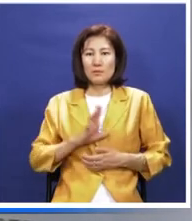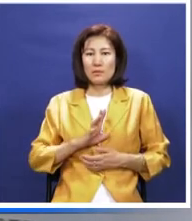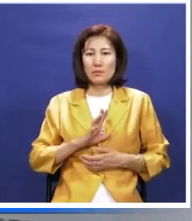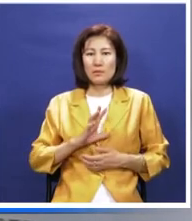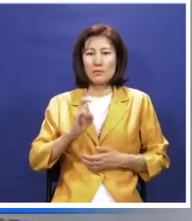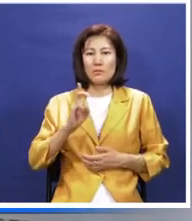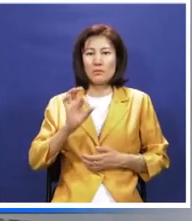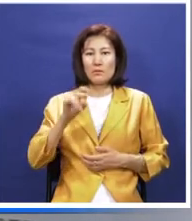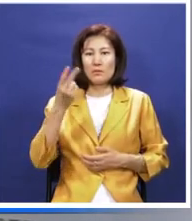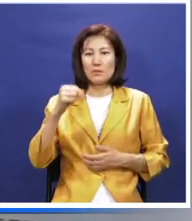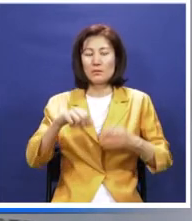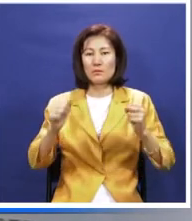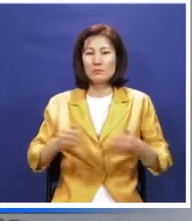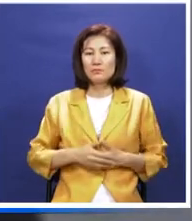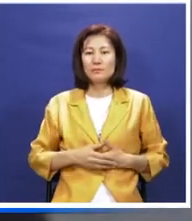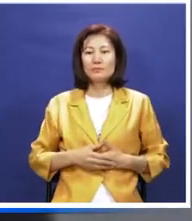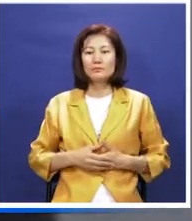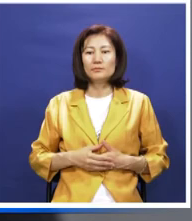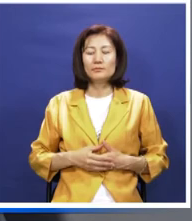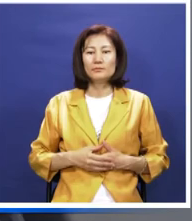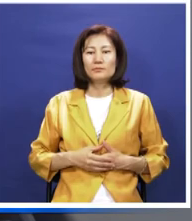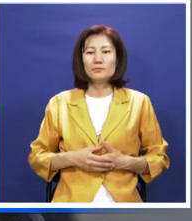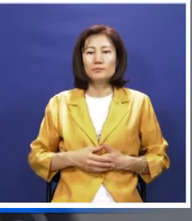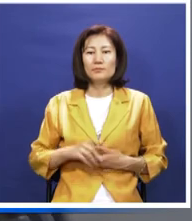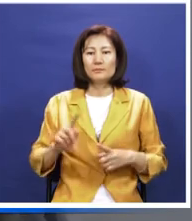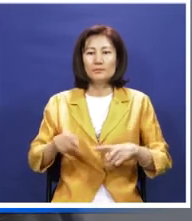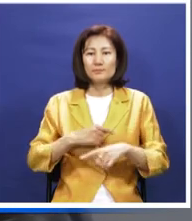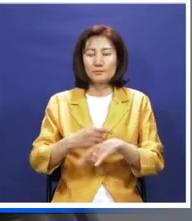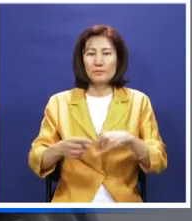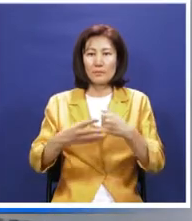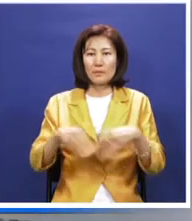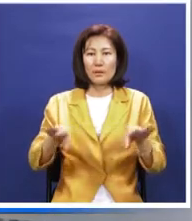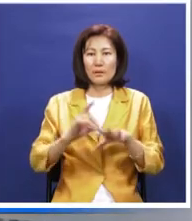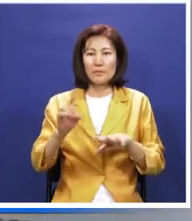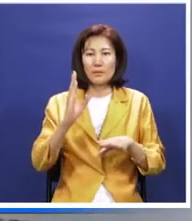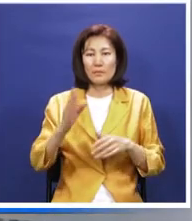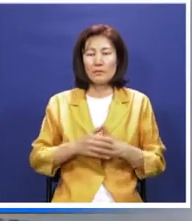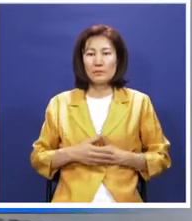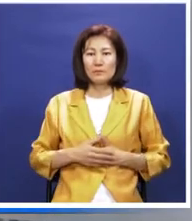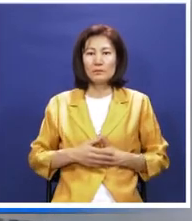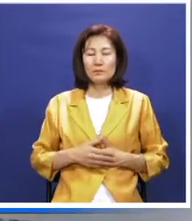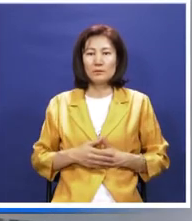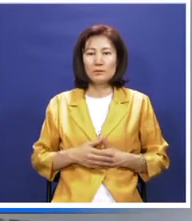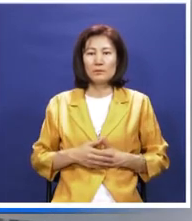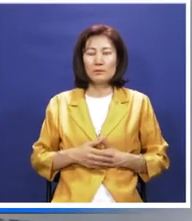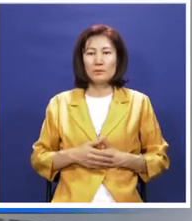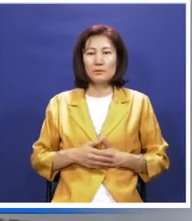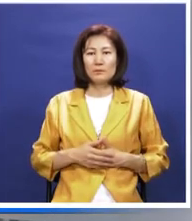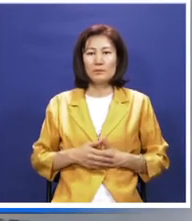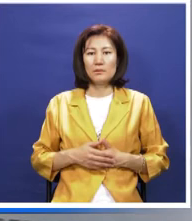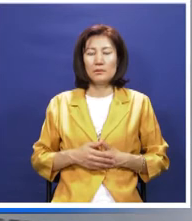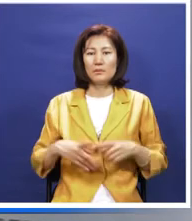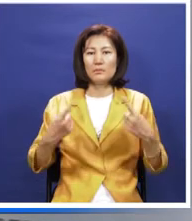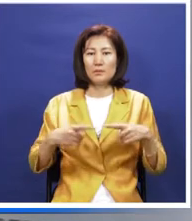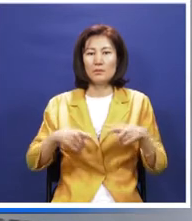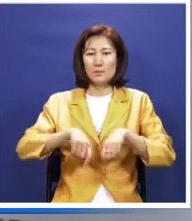обоснованиясын алып тастап отыр да, и штраф қойып отыр да уже бізге. Уже егер де біз ол перебор болатын болсақ, уже без предупреждения